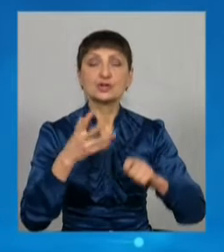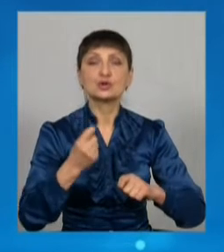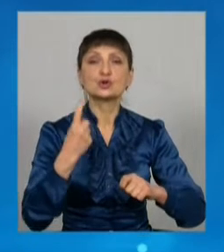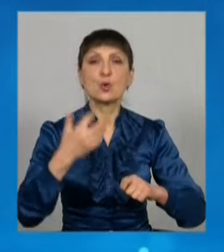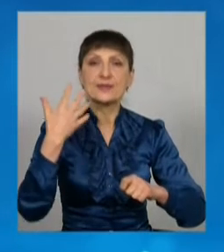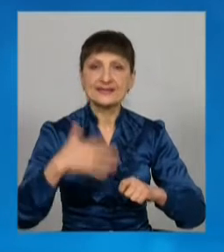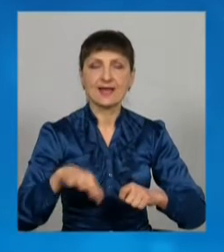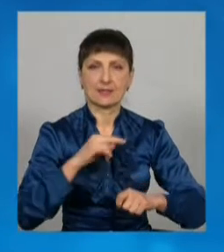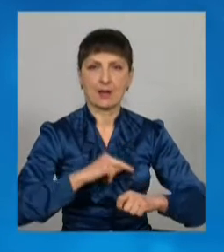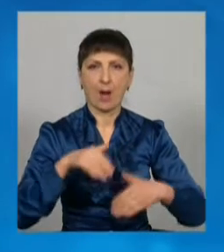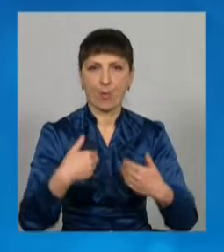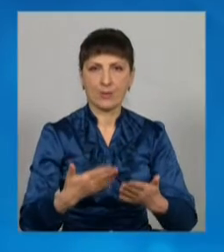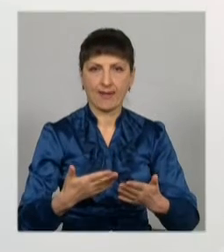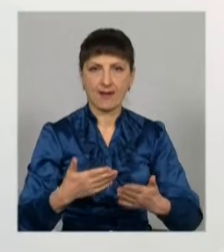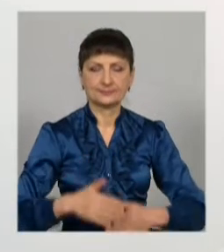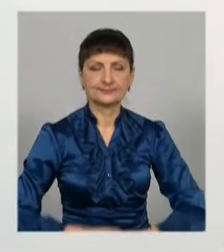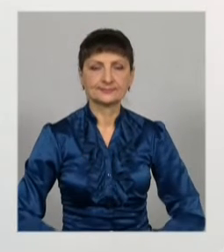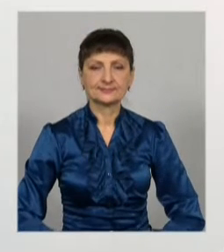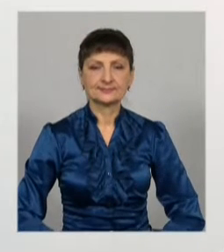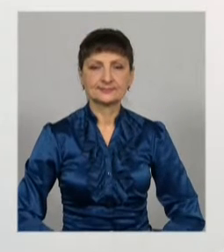150 рабочих мест.